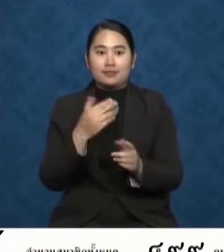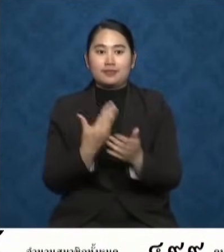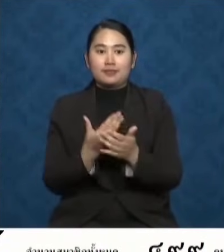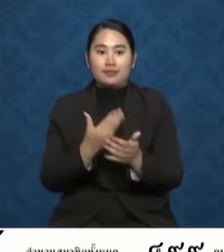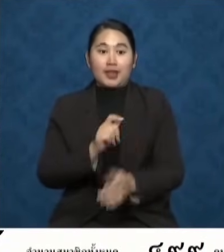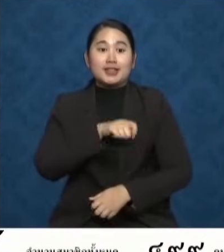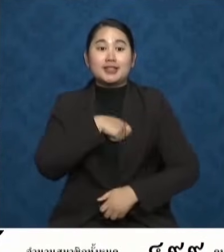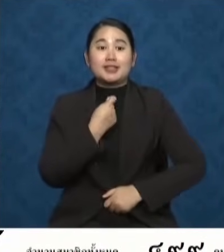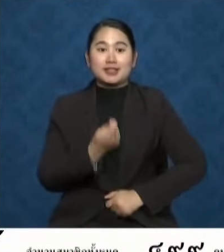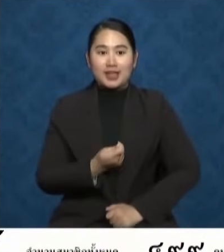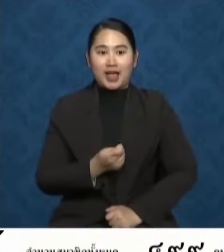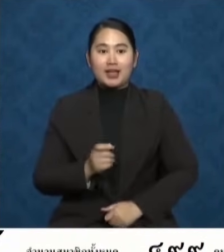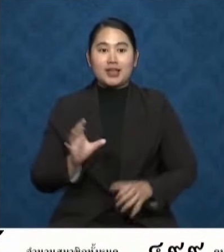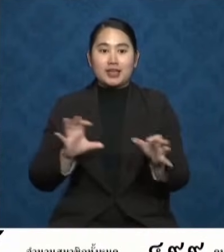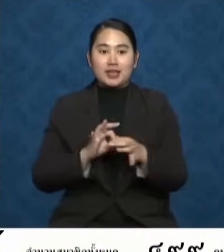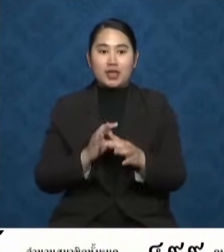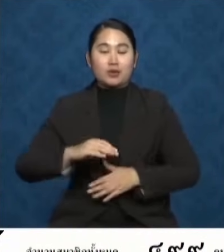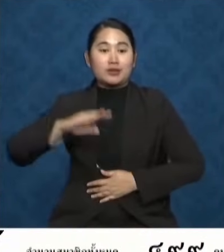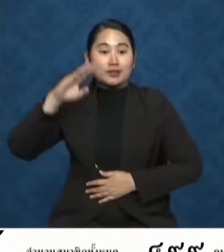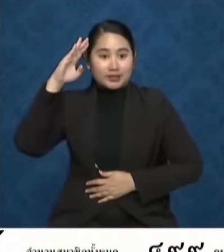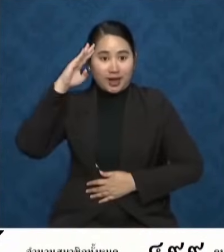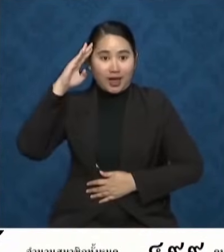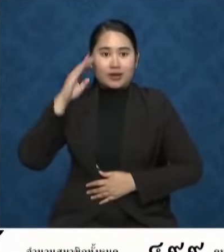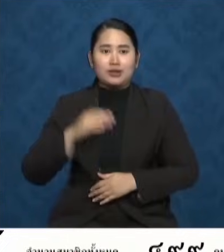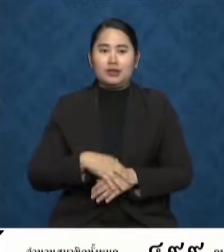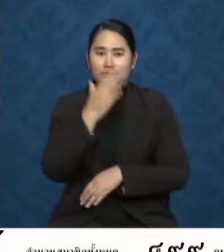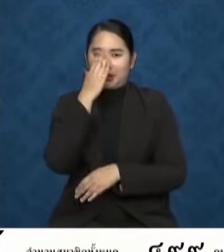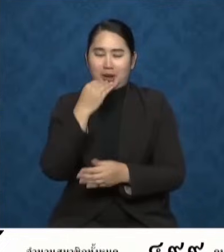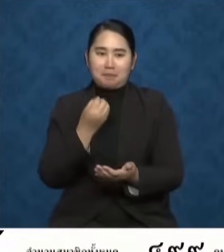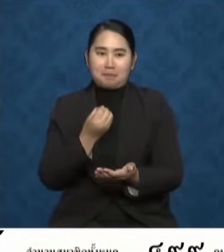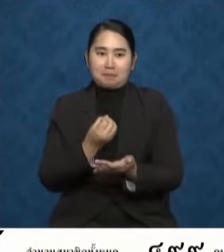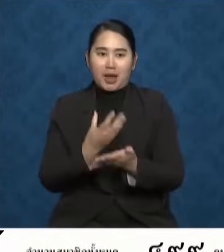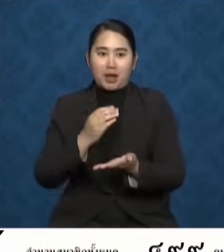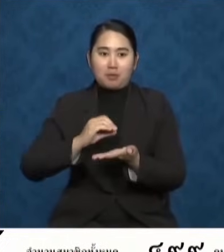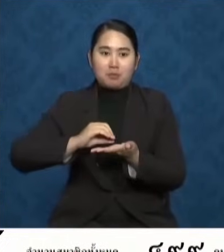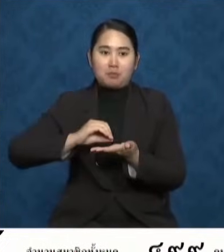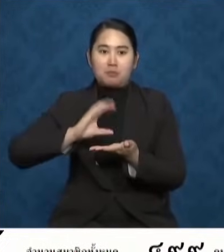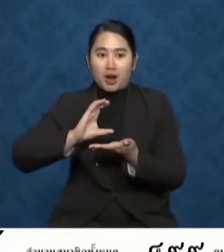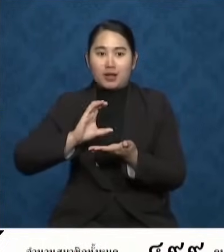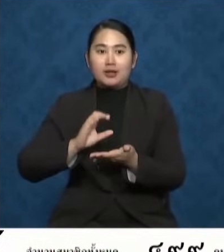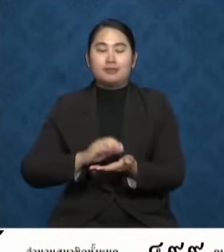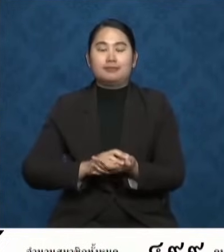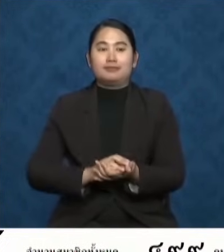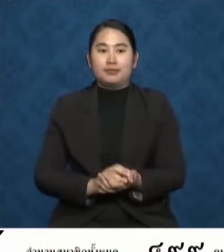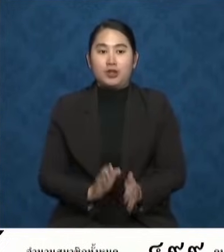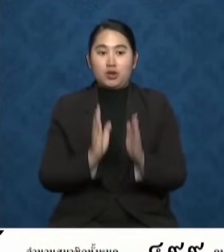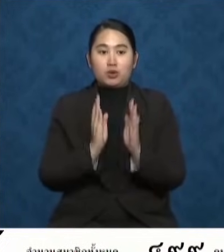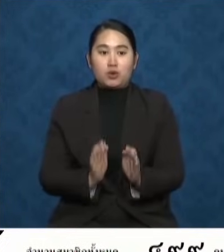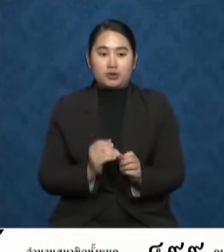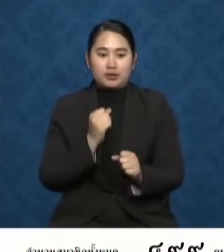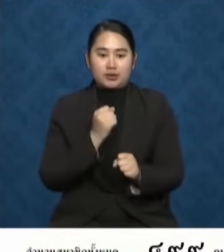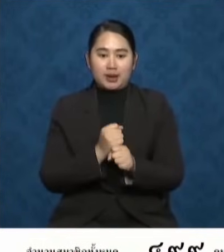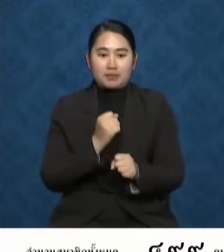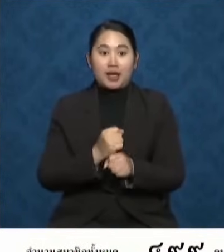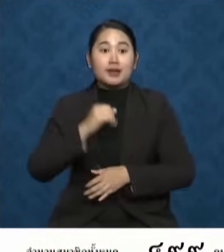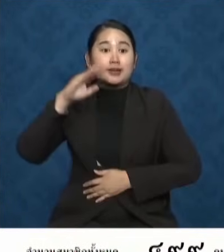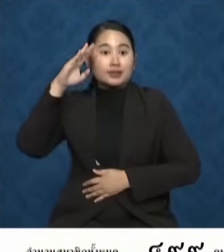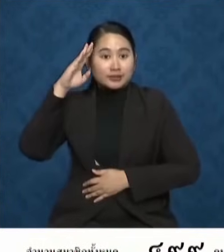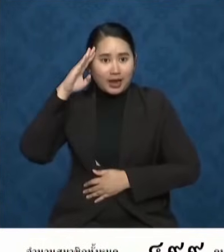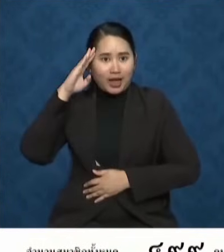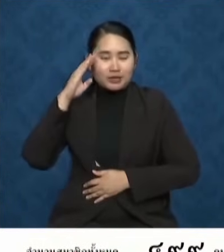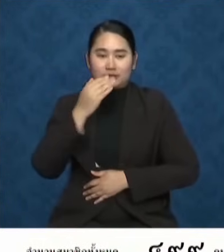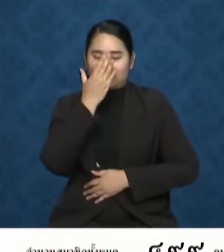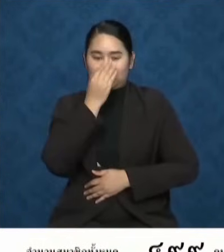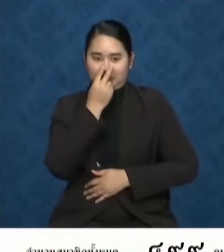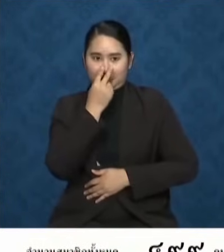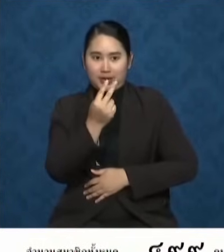ายเกี่ยวกับกำลังพลว่าทำไมยังเยอะจะปรับลดกำลังพลแล้วทำไมค่าใช้จ่ายเกี่ยวกับกำลังพลยังเ